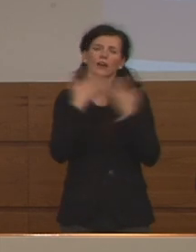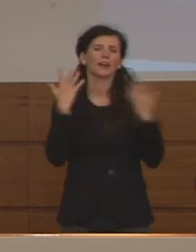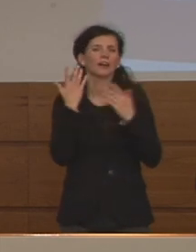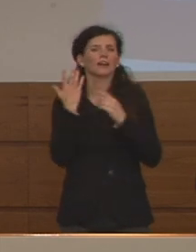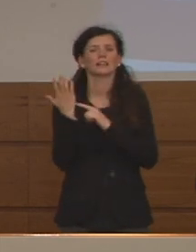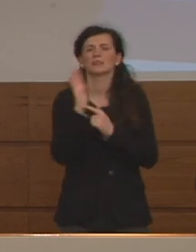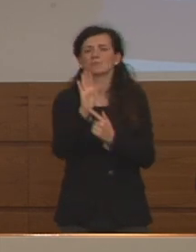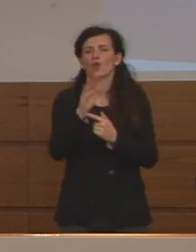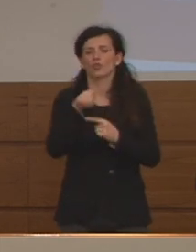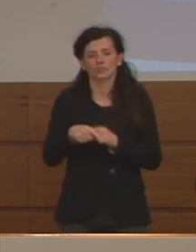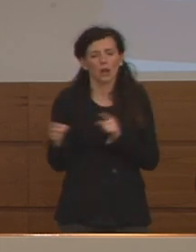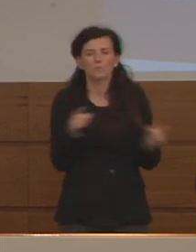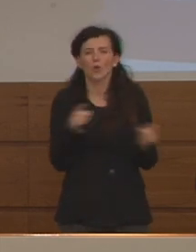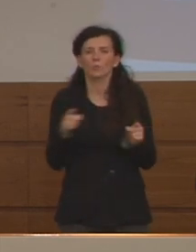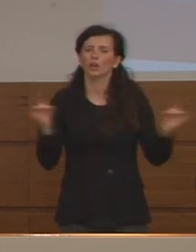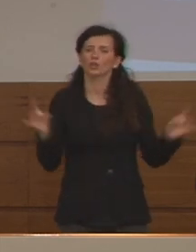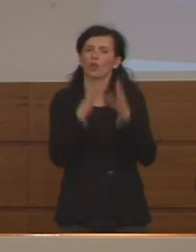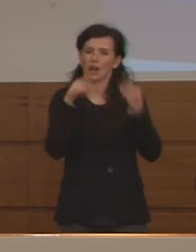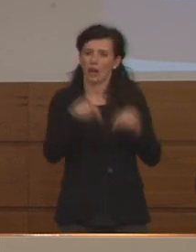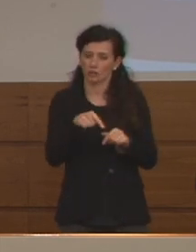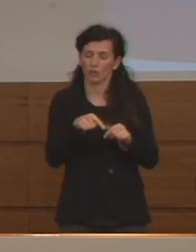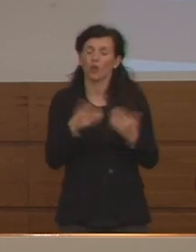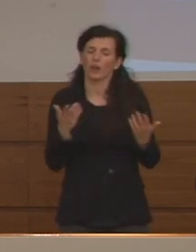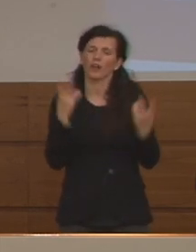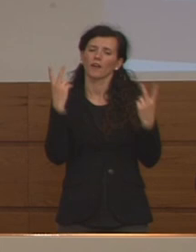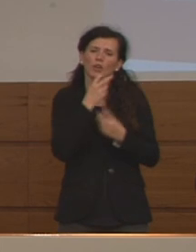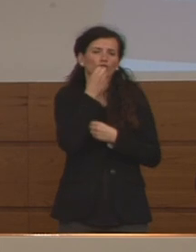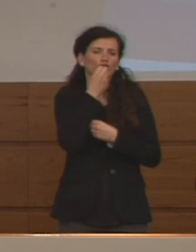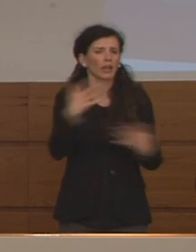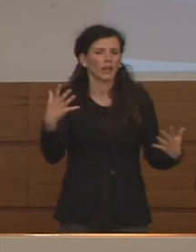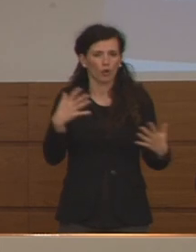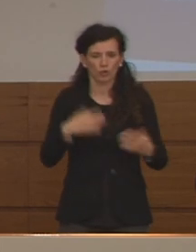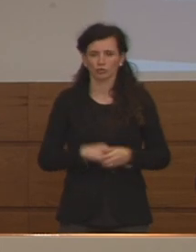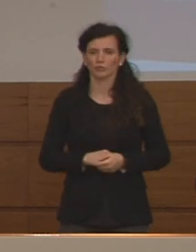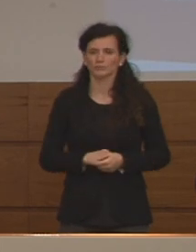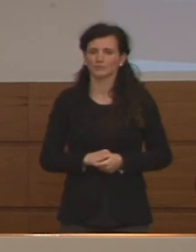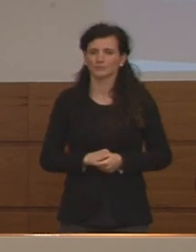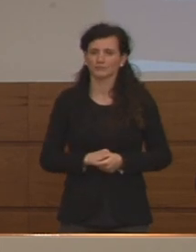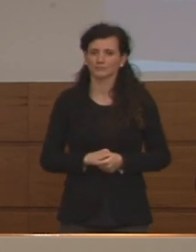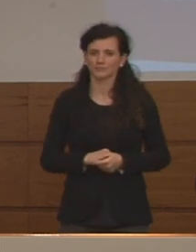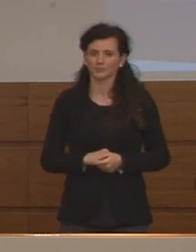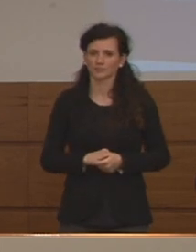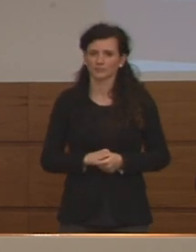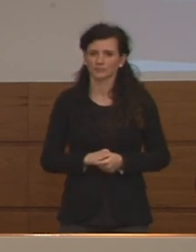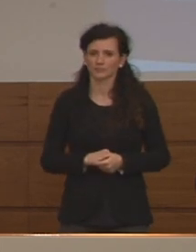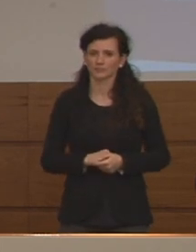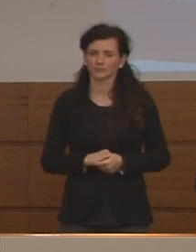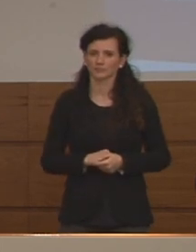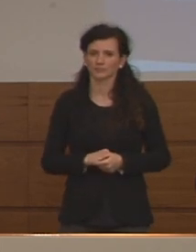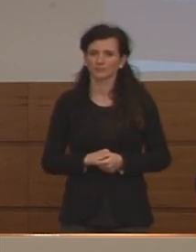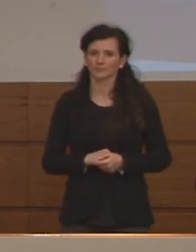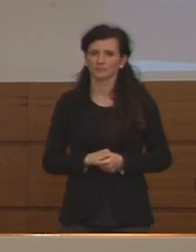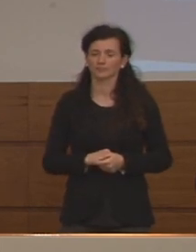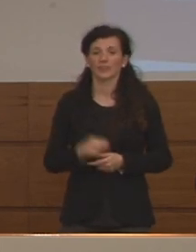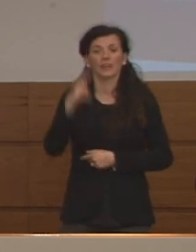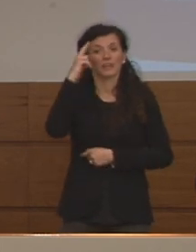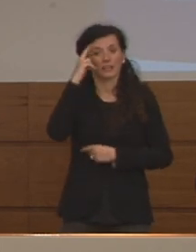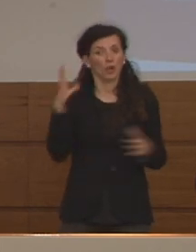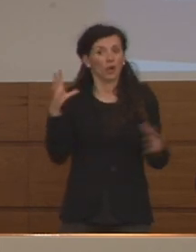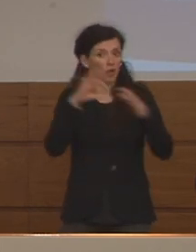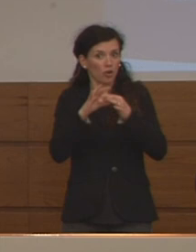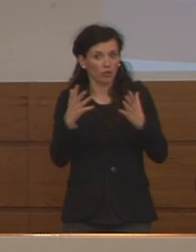in questa occasione è una grande generosità vorrei anche ricordare lo sforzo delle strutture